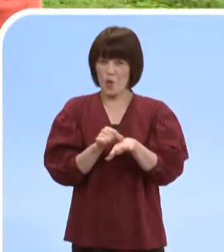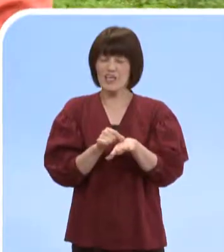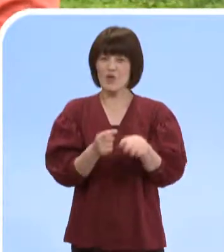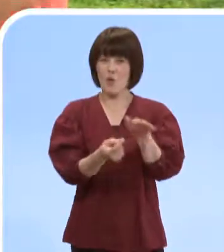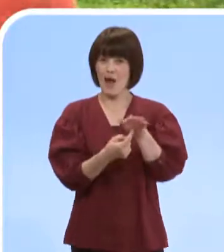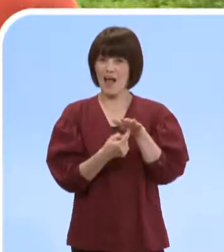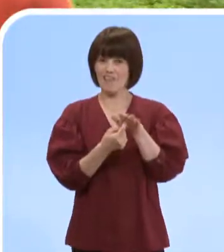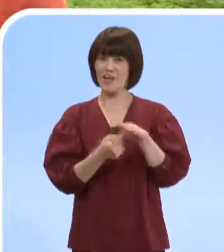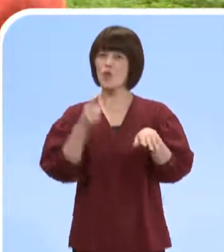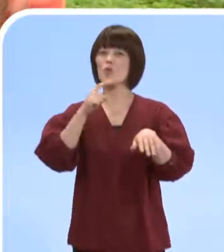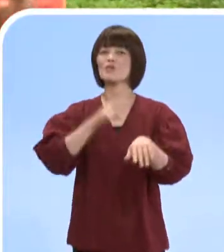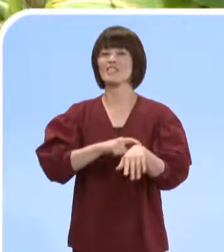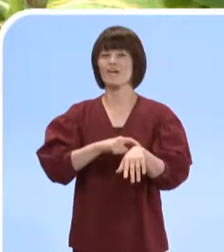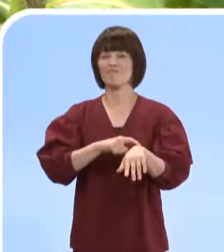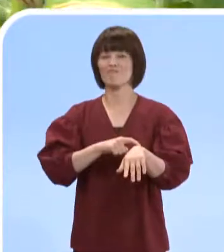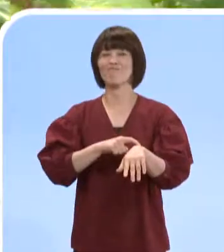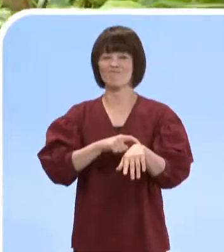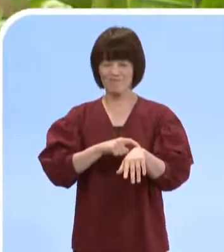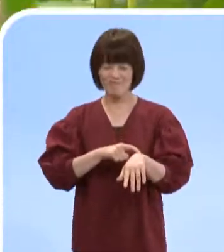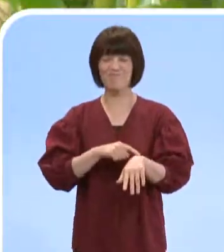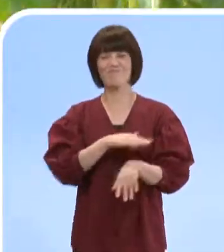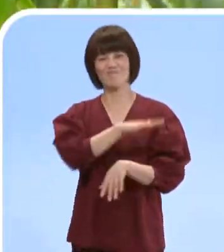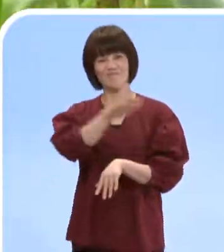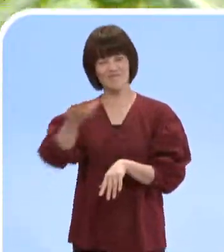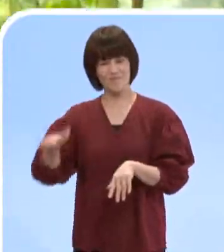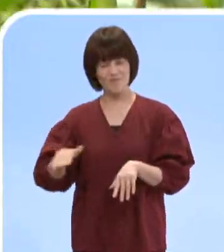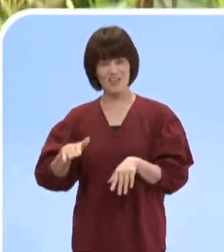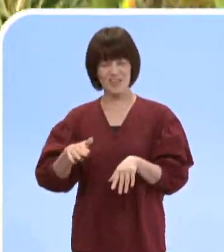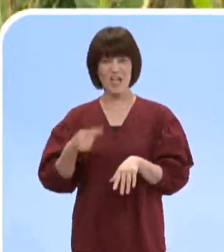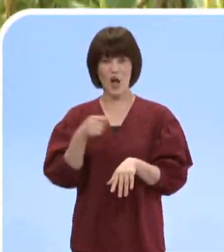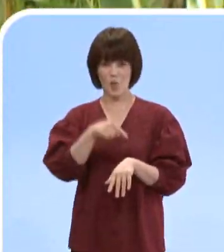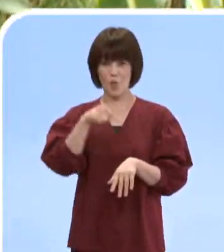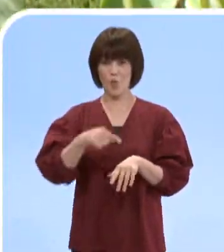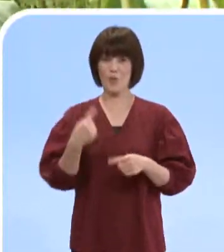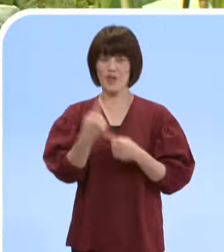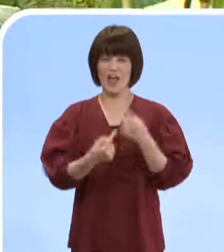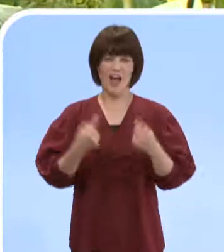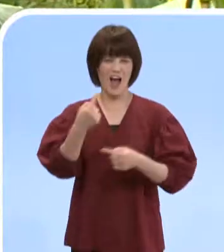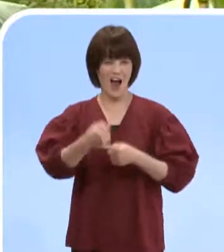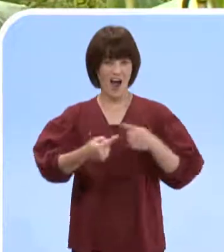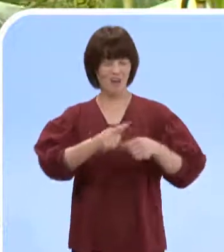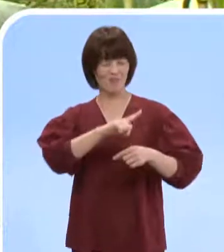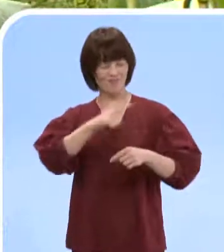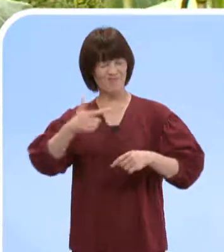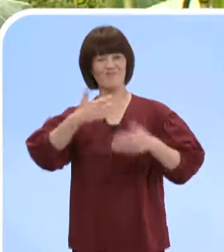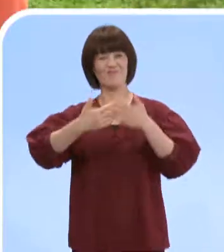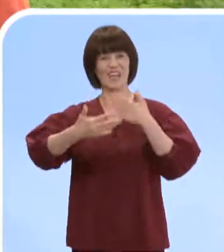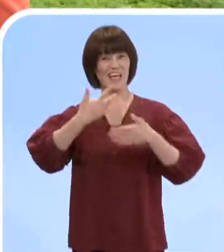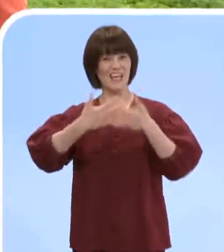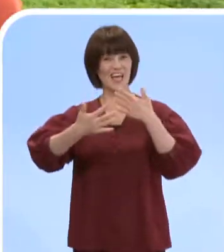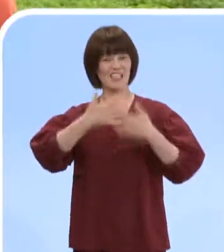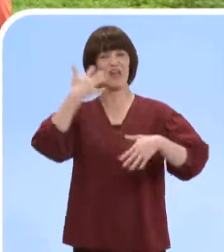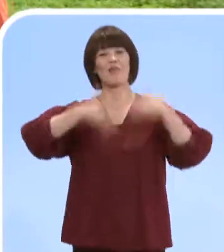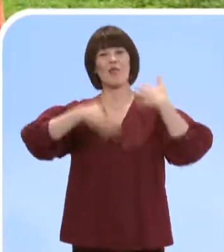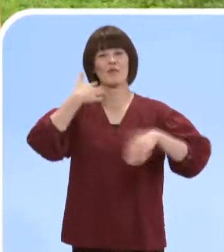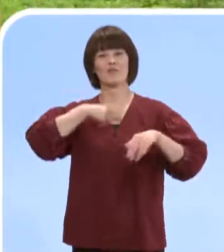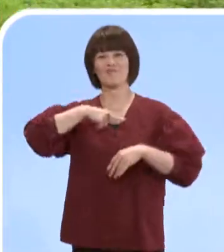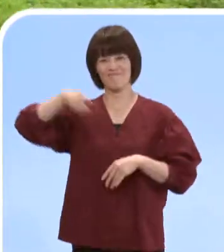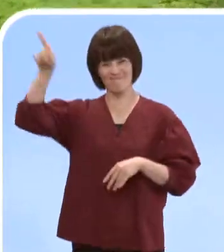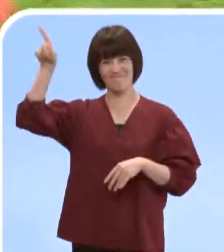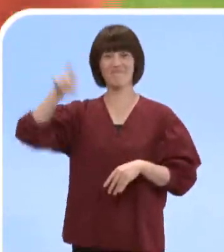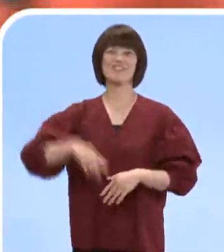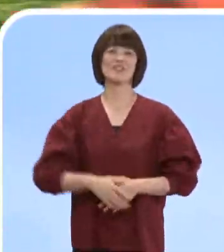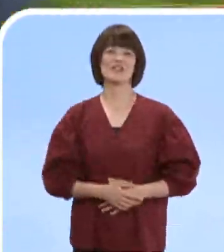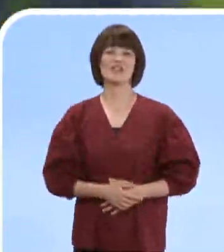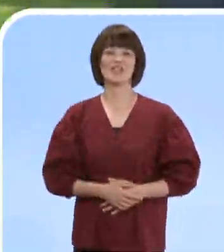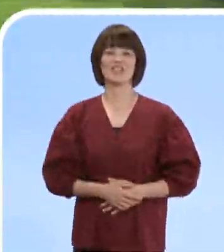畑時間っていう、みんなで自由に畑に入ってその時にやれることをして楽しみましょ